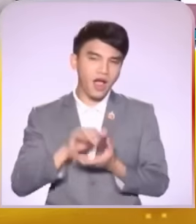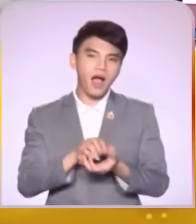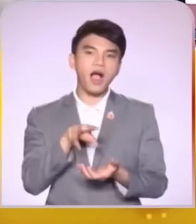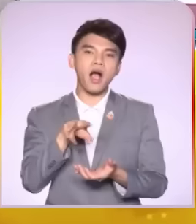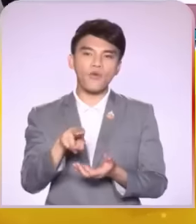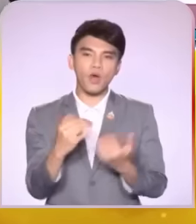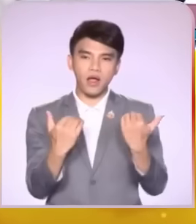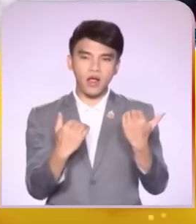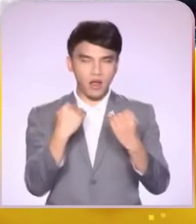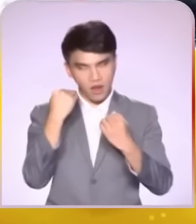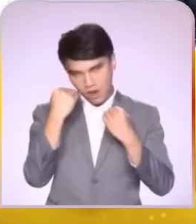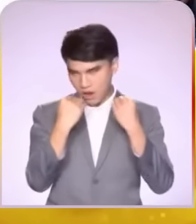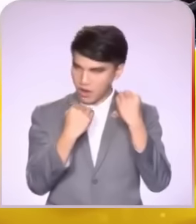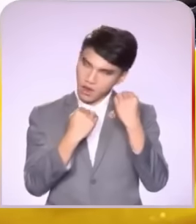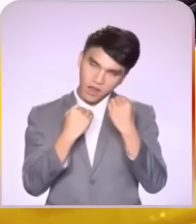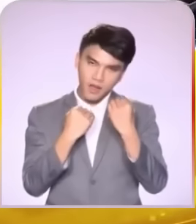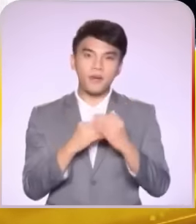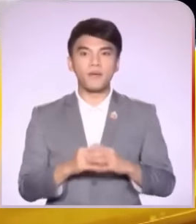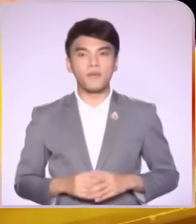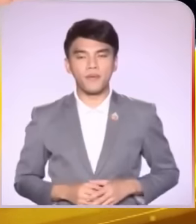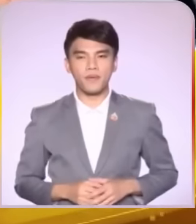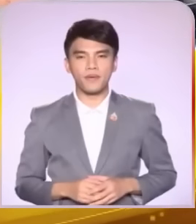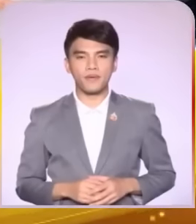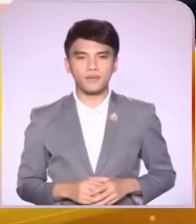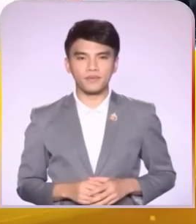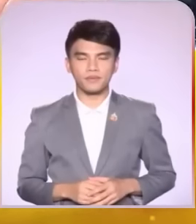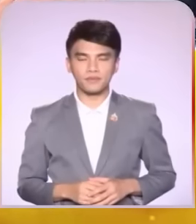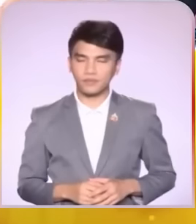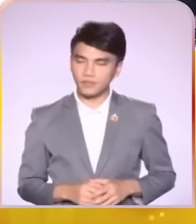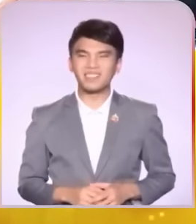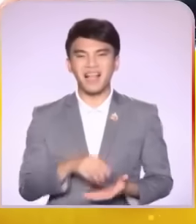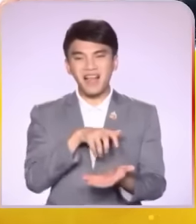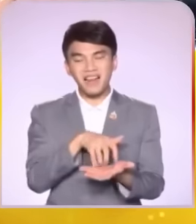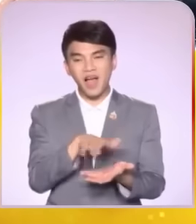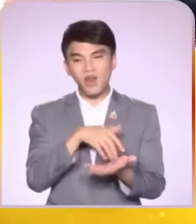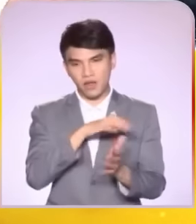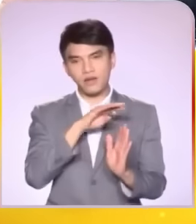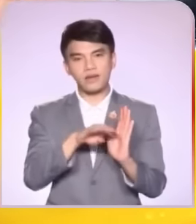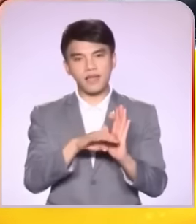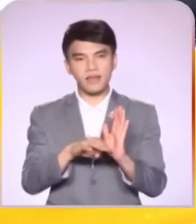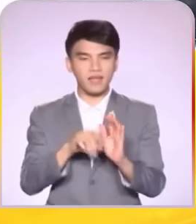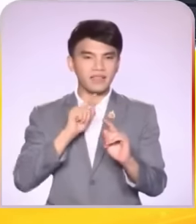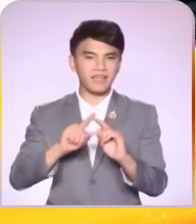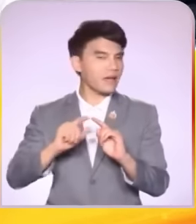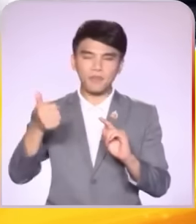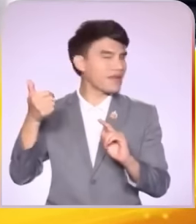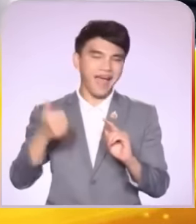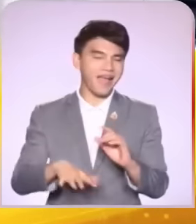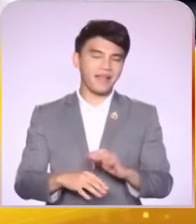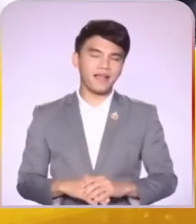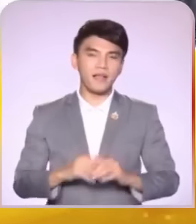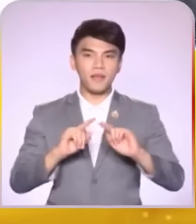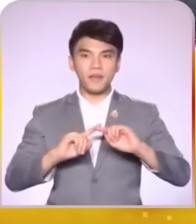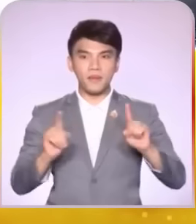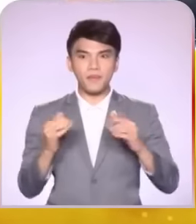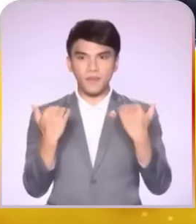ธอเนี่ยยังสลึมสลือจากยาอยู่จากฤทธิ์ยาอยู่นะเขาพอได้รับบาดเจ็บถูกต้องไหมครับยังให้ข้อมูลรายละเอียดที่เกิดขึ้นไม่ได้ทั้งหมดนะครับ